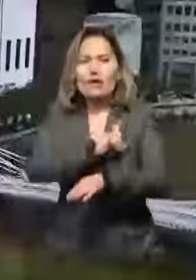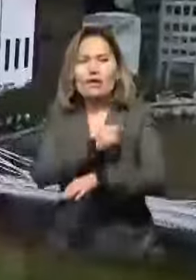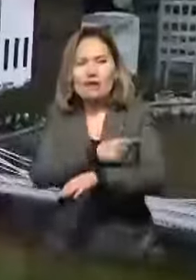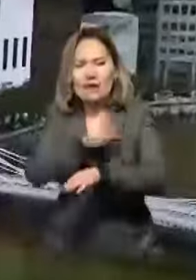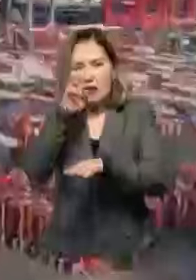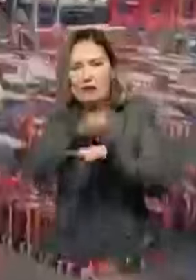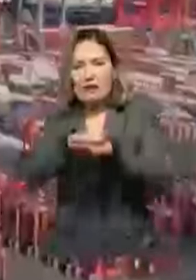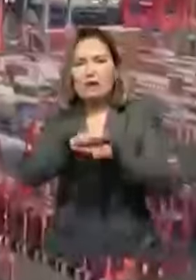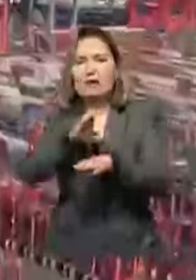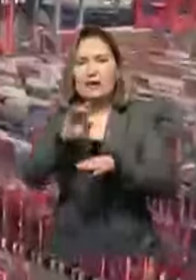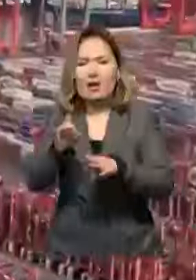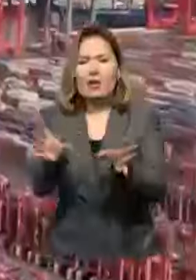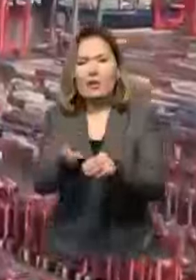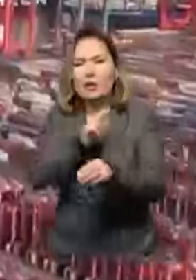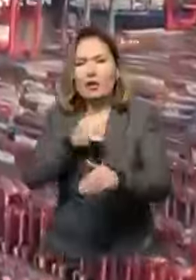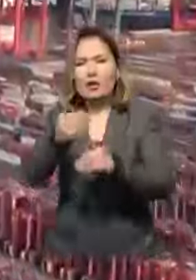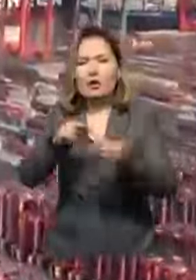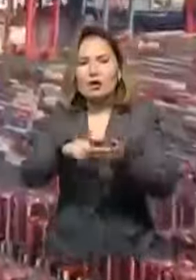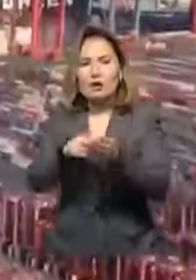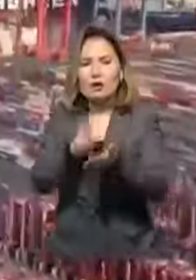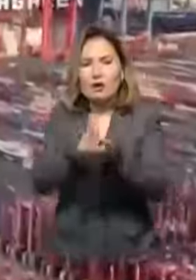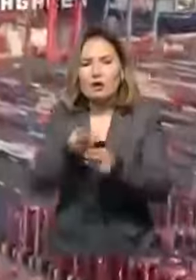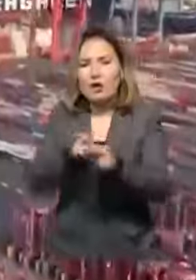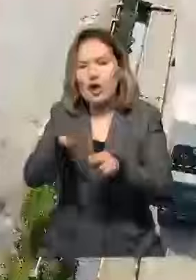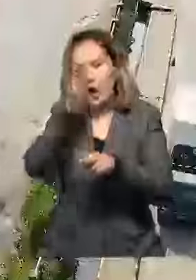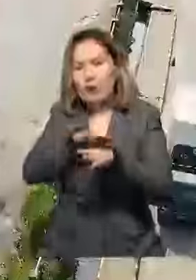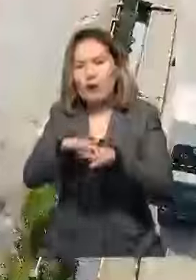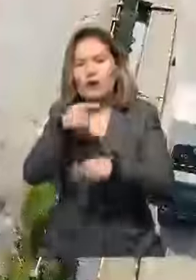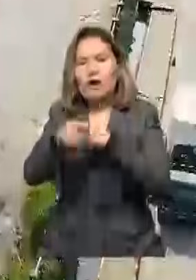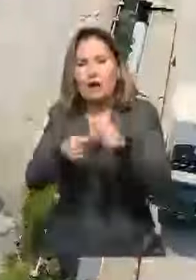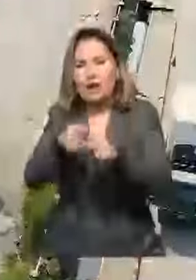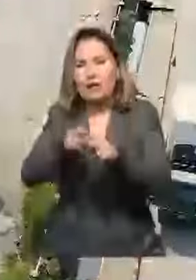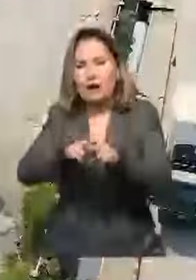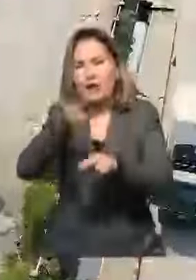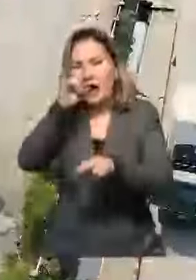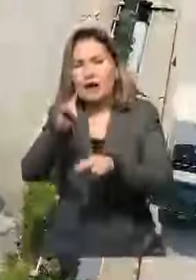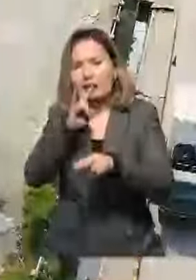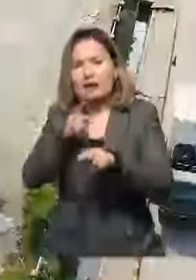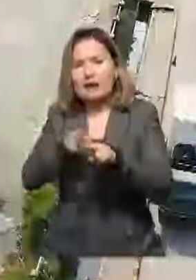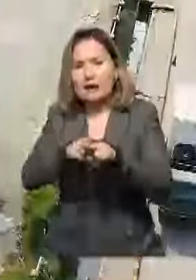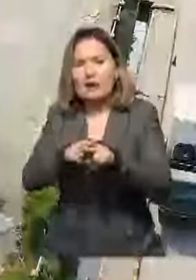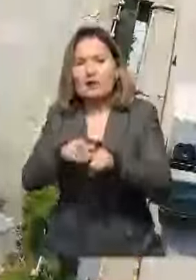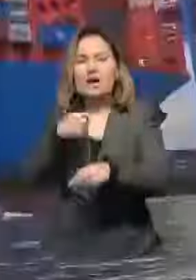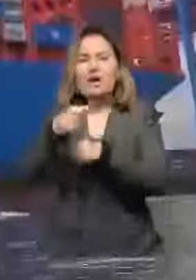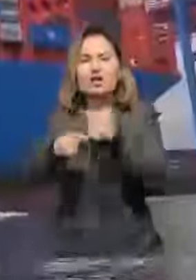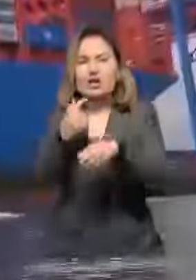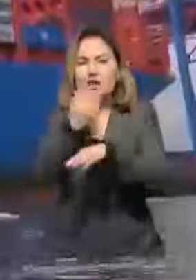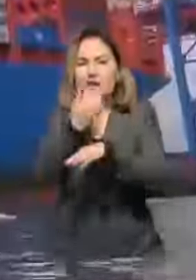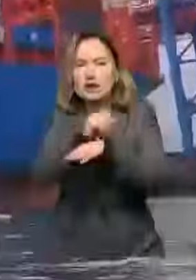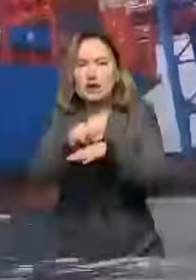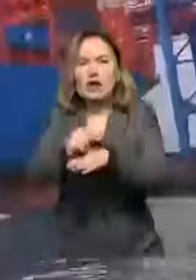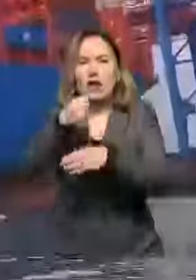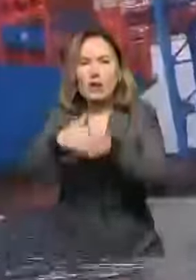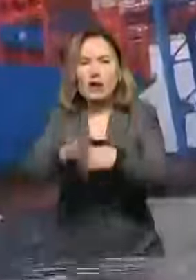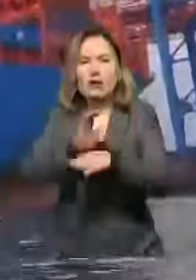салада серіктестік орнатуды жоспарлап отыр. Оның үстіне осы мемлекет арқылы отандық өнімді Асиан елдеріне сатамыз. Мұндағы алпауыт компанияларда